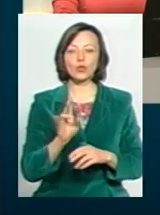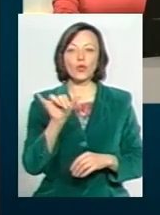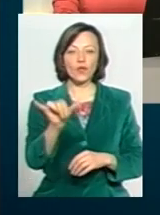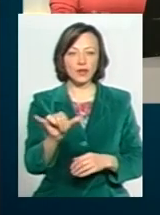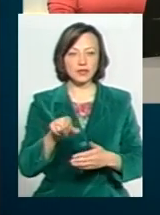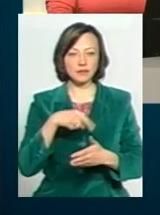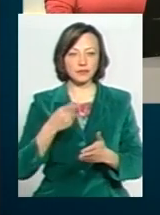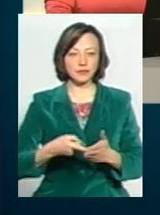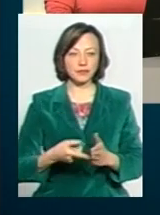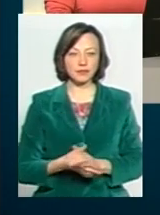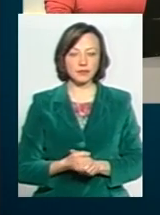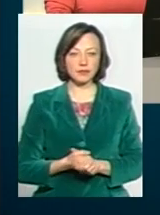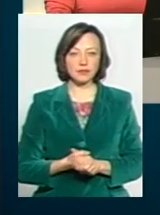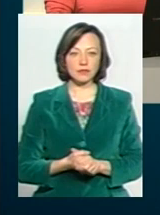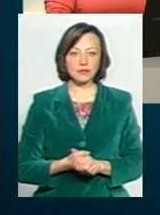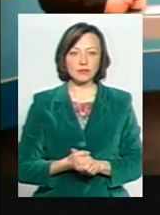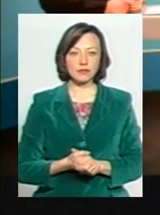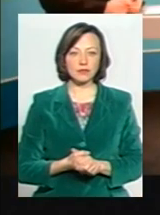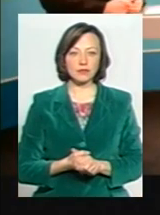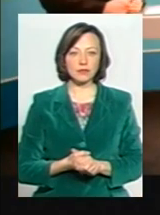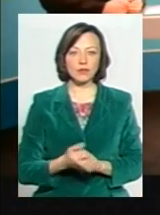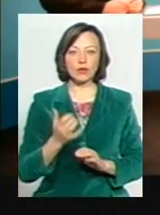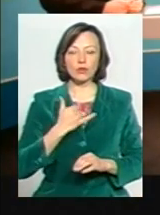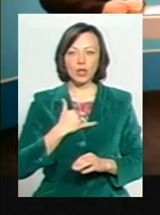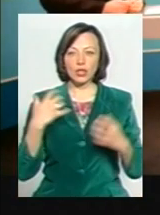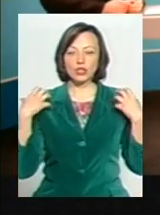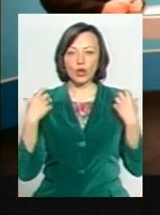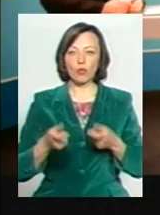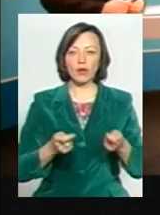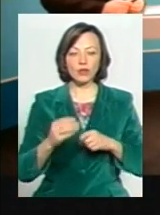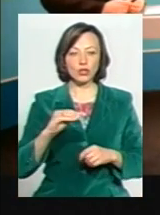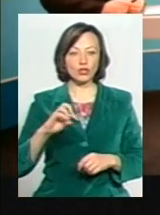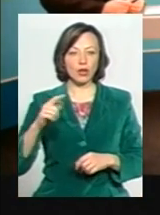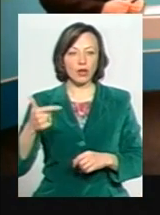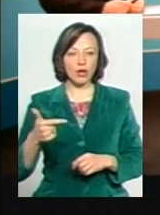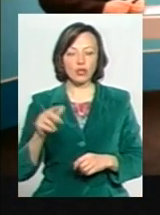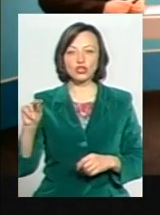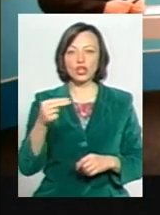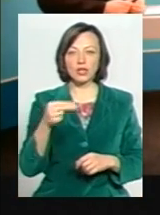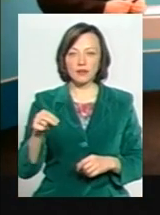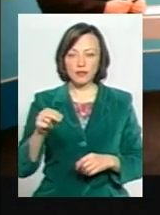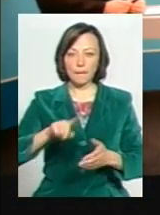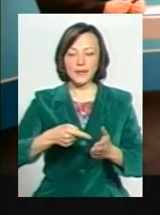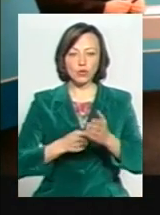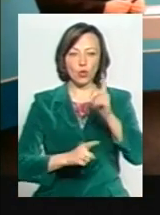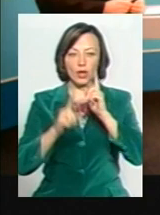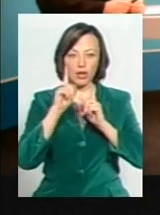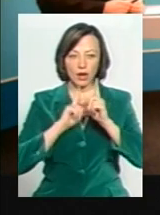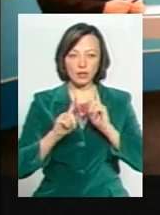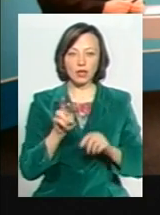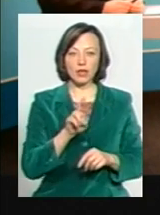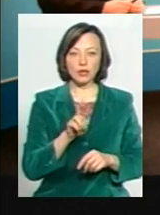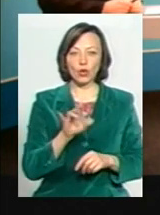студії? Андрію? В нашій студії начальник управління житлово-комунального господарства Чернігівської міської ради